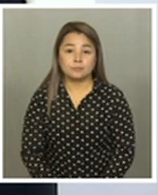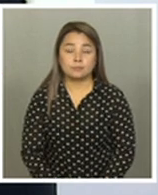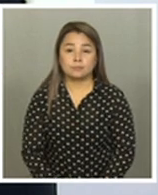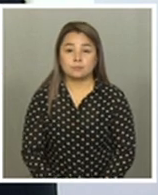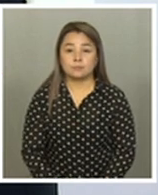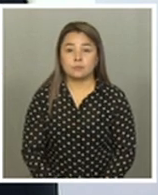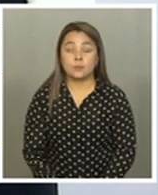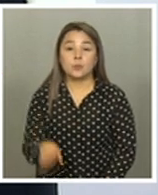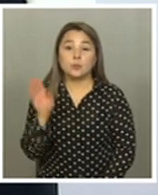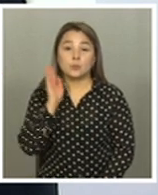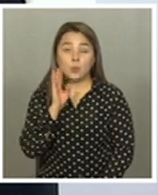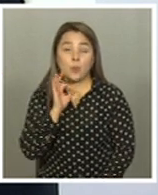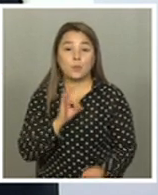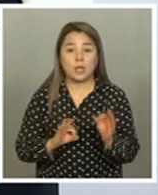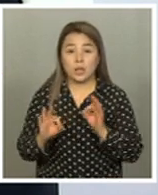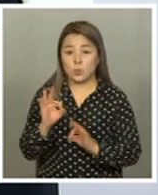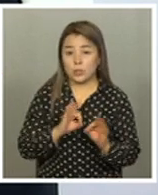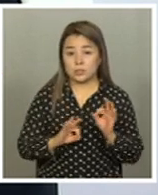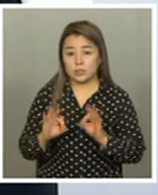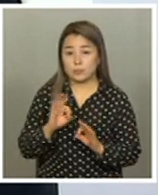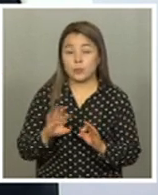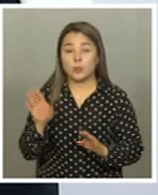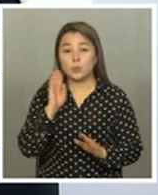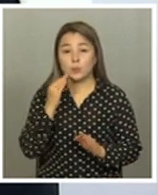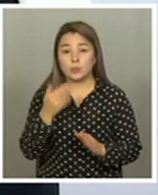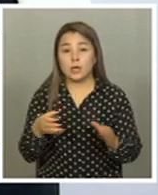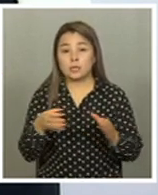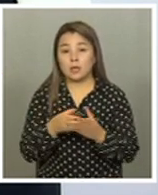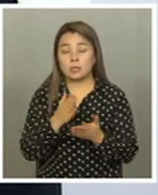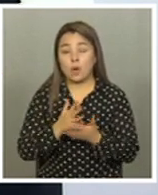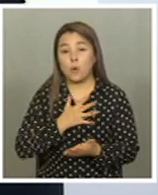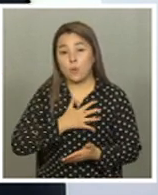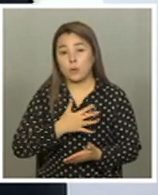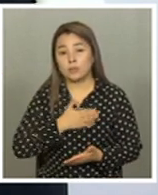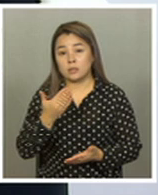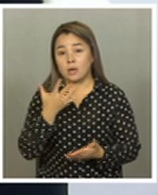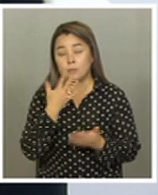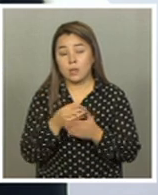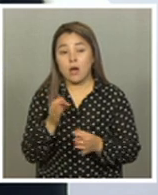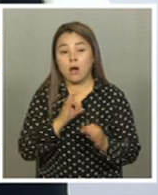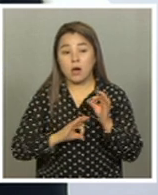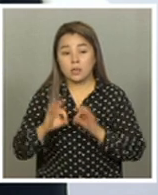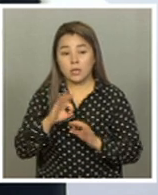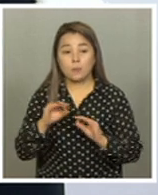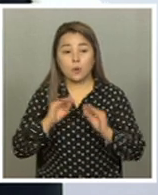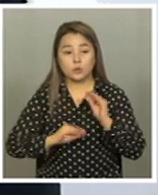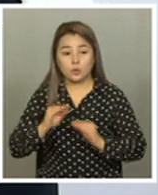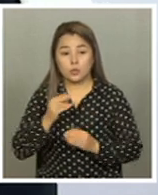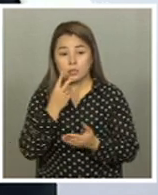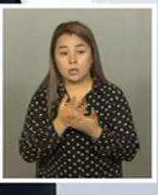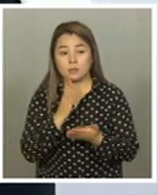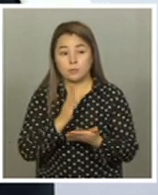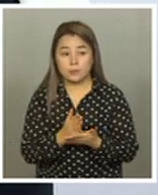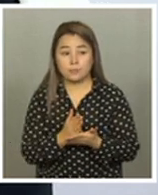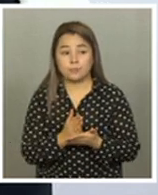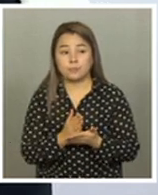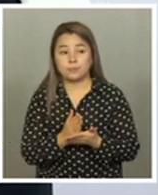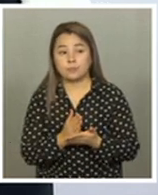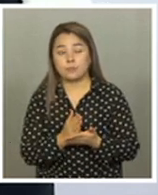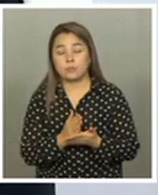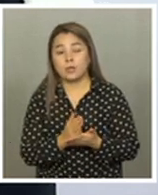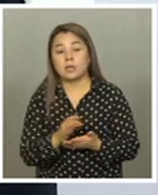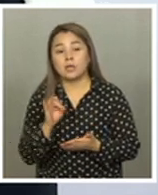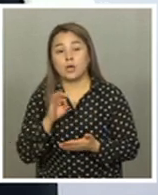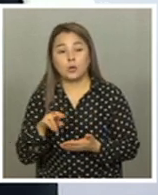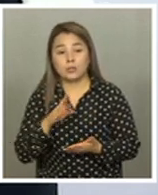Су молекуласы сутек пен оттектің атомынан түзілген. Йод